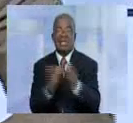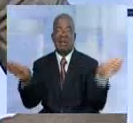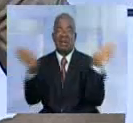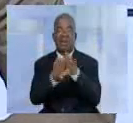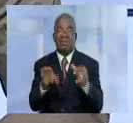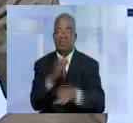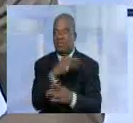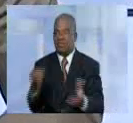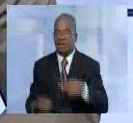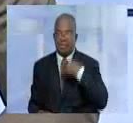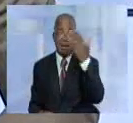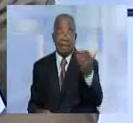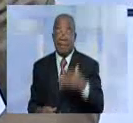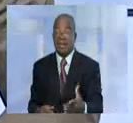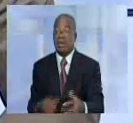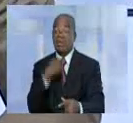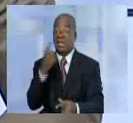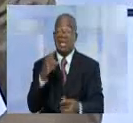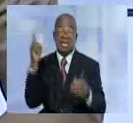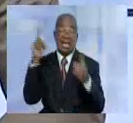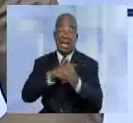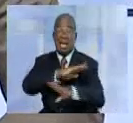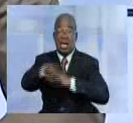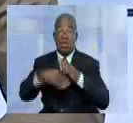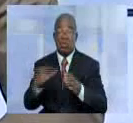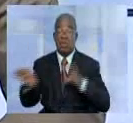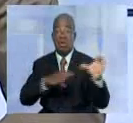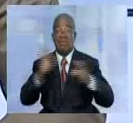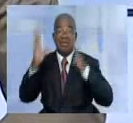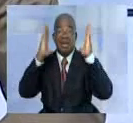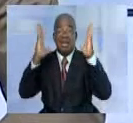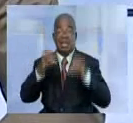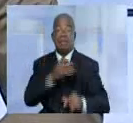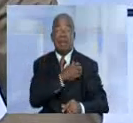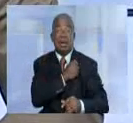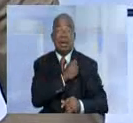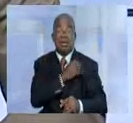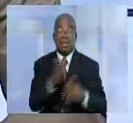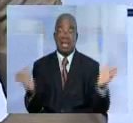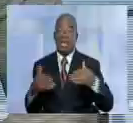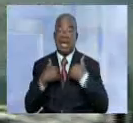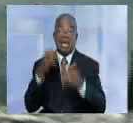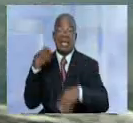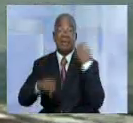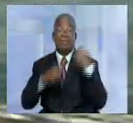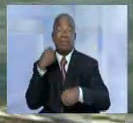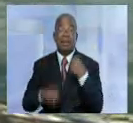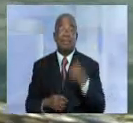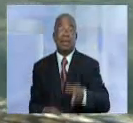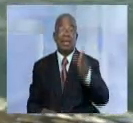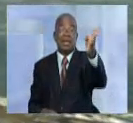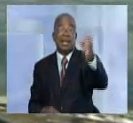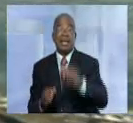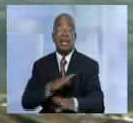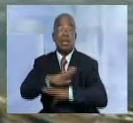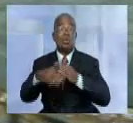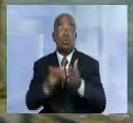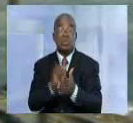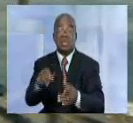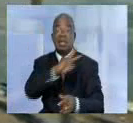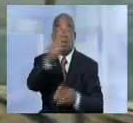l'état d'urgence est décrété. Dans plusieurs États, et le Canada est même touché. Regardez. Cela faisait 20 ans que